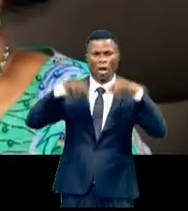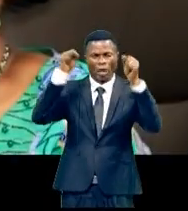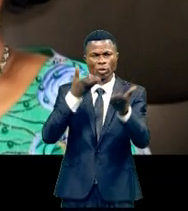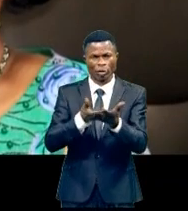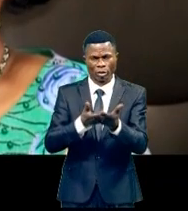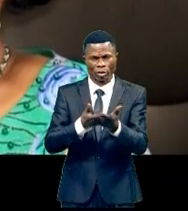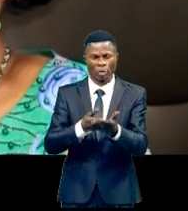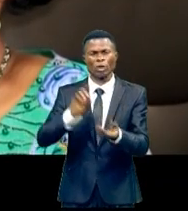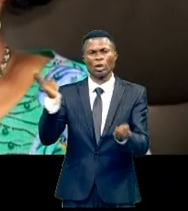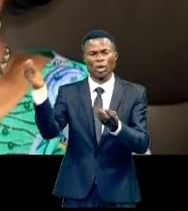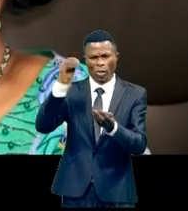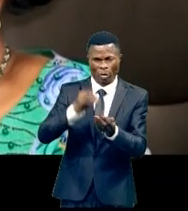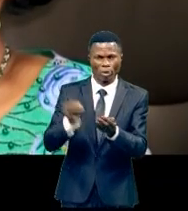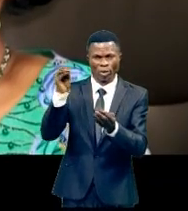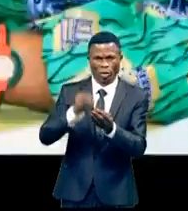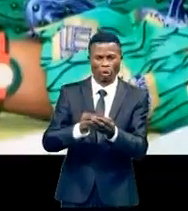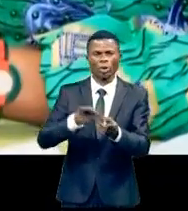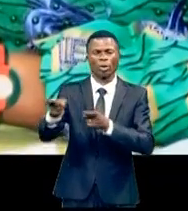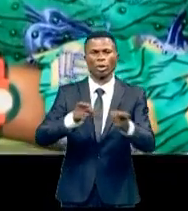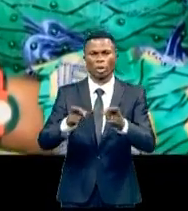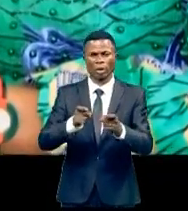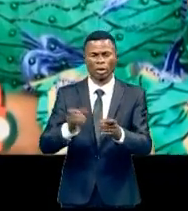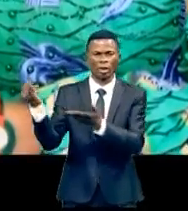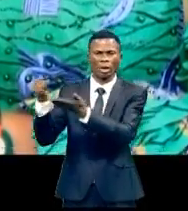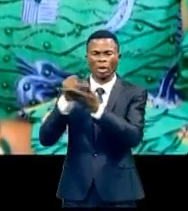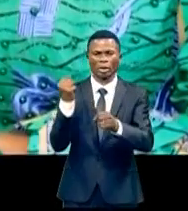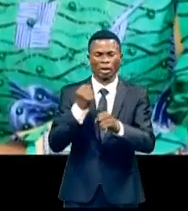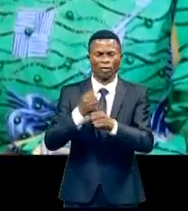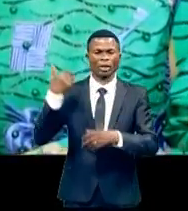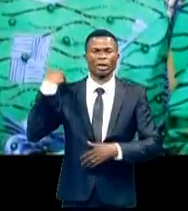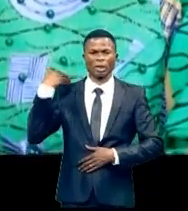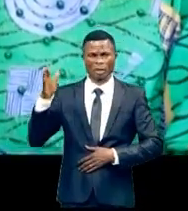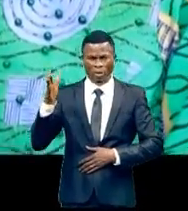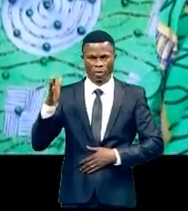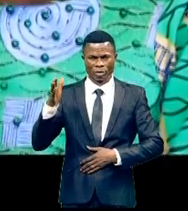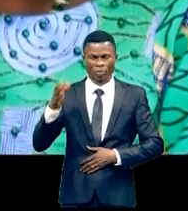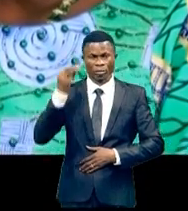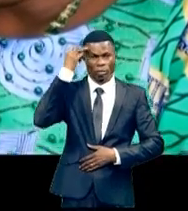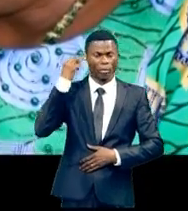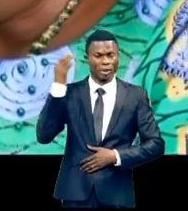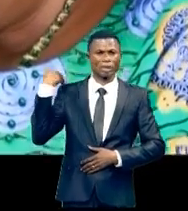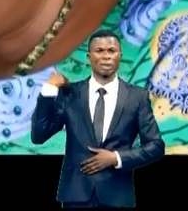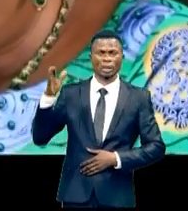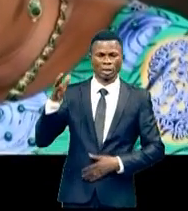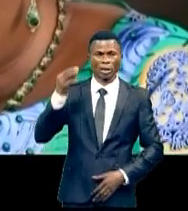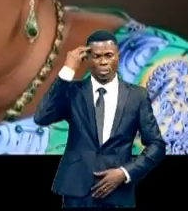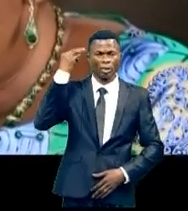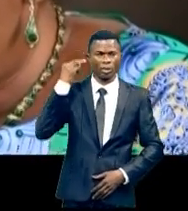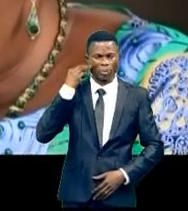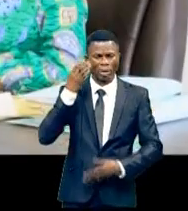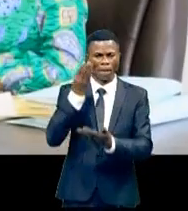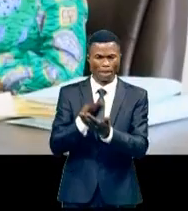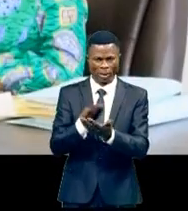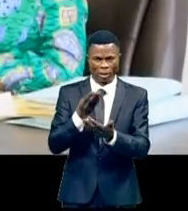La rationalisation de la gestion des investissements publics. Le ministre d'État, ministre du